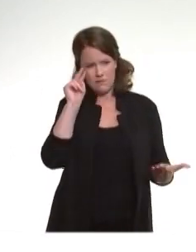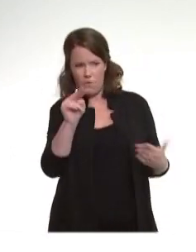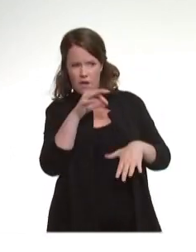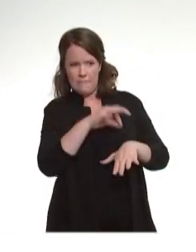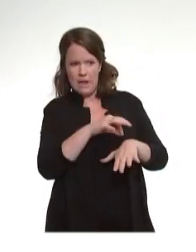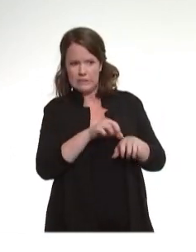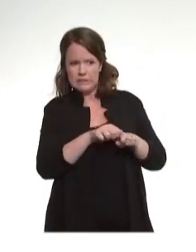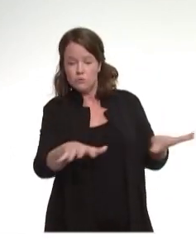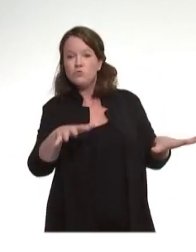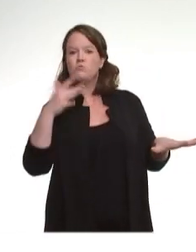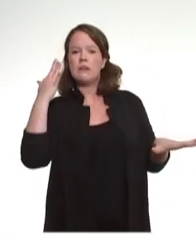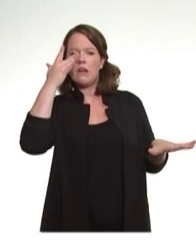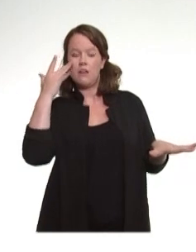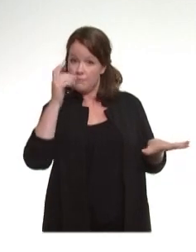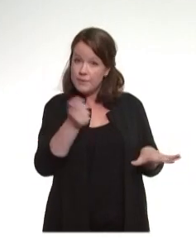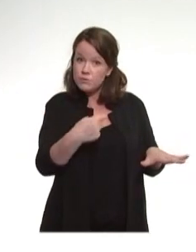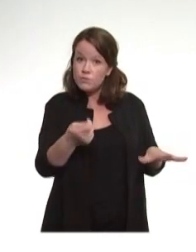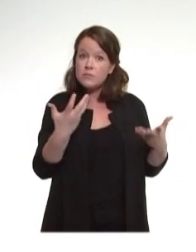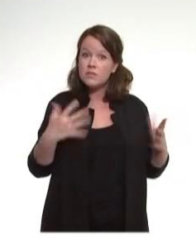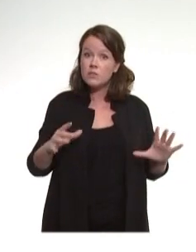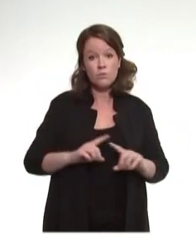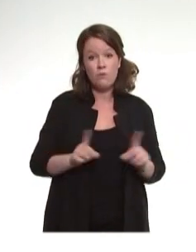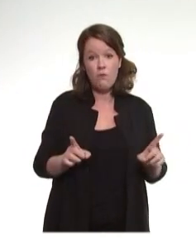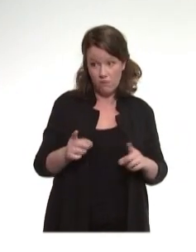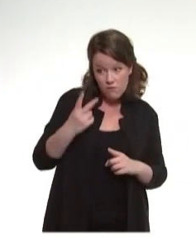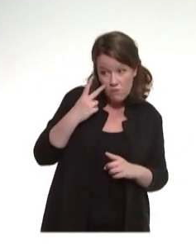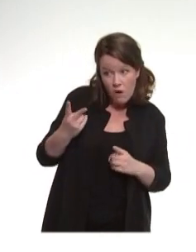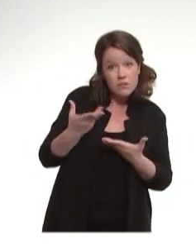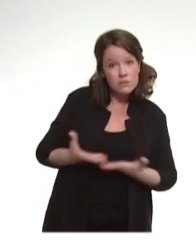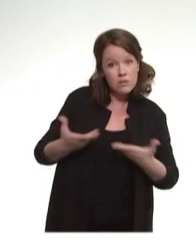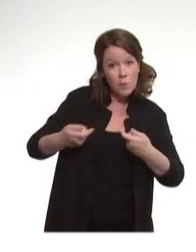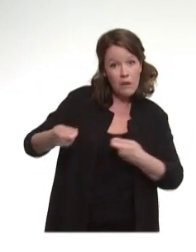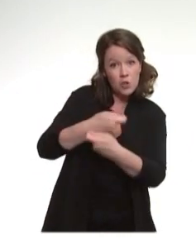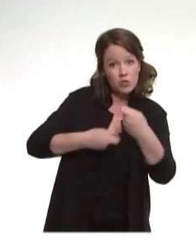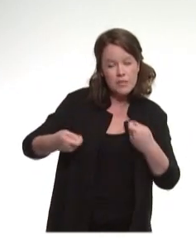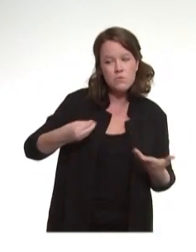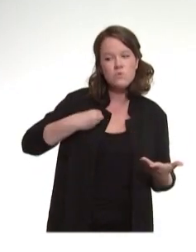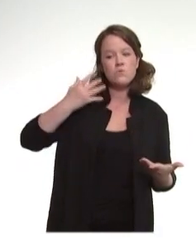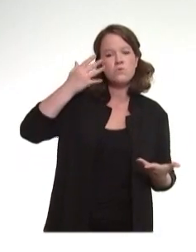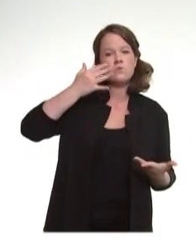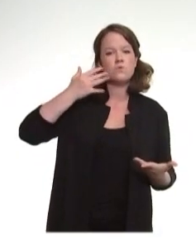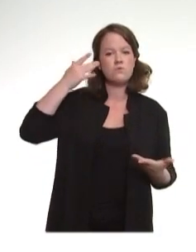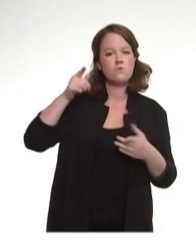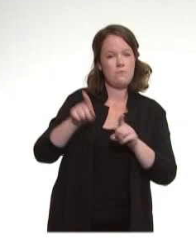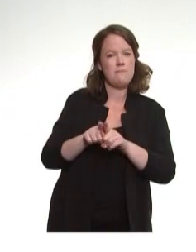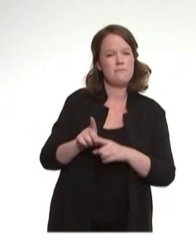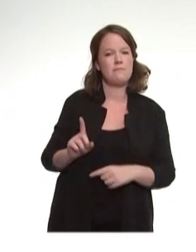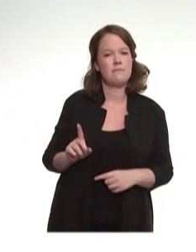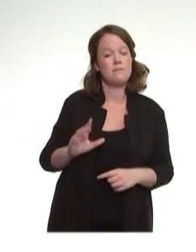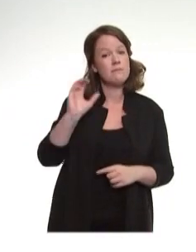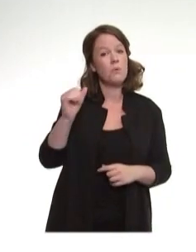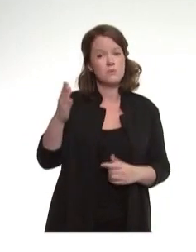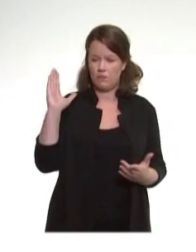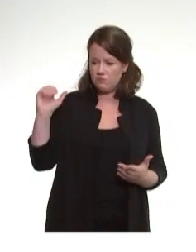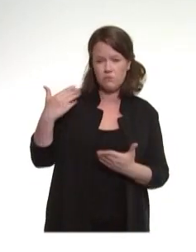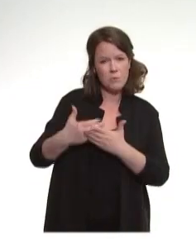inquiets de la situation économique et nous voulons répondre avec la même force que celle que nous avons eue depuis le début de